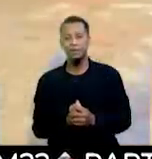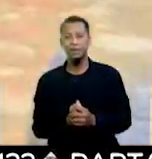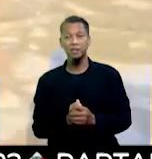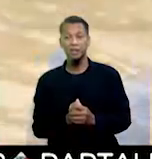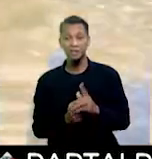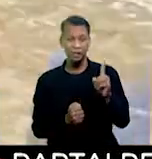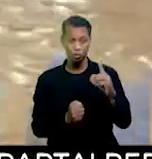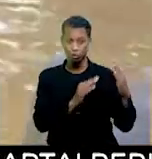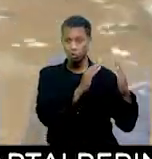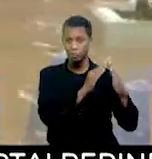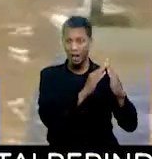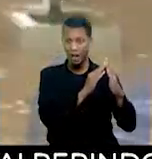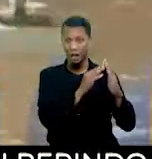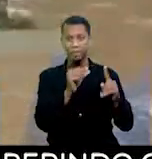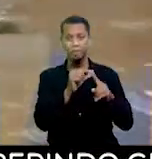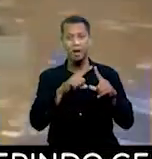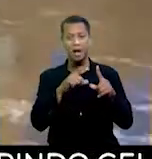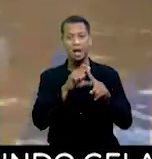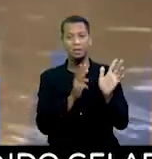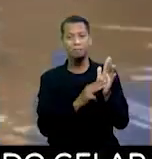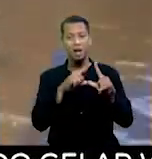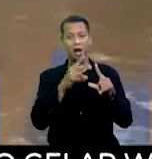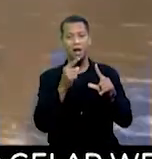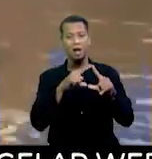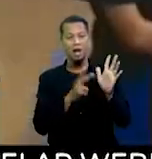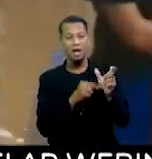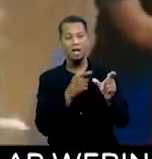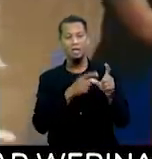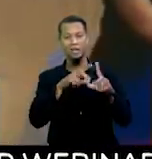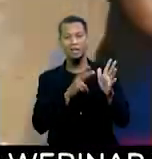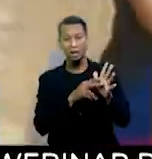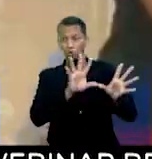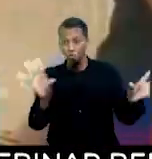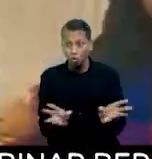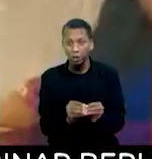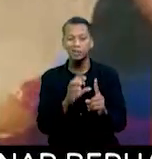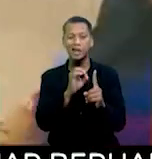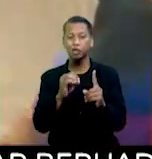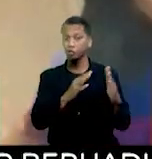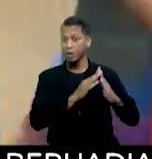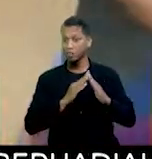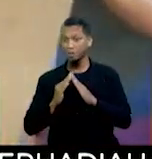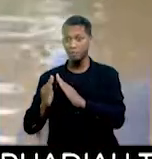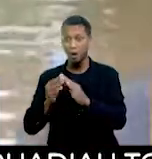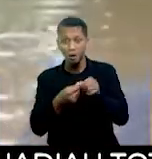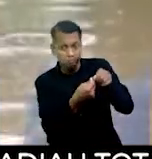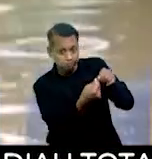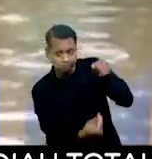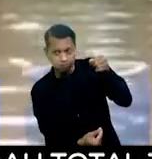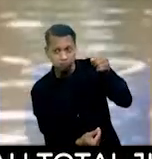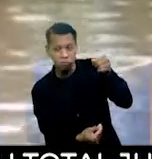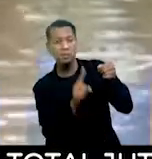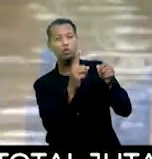perumahan Patmaraya, Kecamatan Pabuaran, Serang. Total 100 rumah terendam banjir dengan ketinggian mencapai 1 meter lebih. Menurut Wali